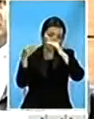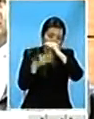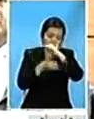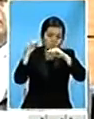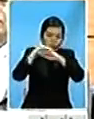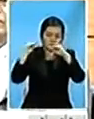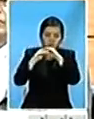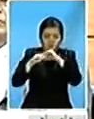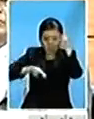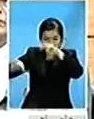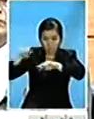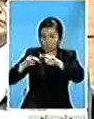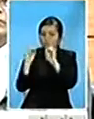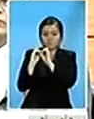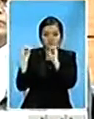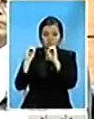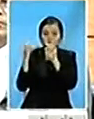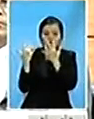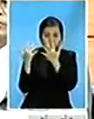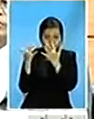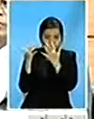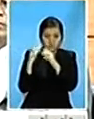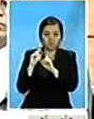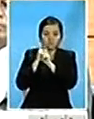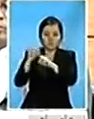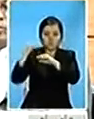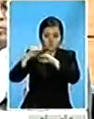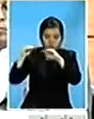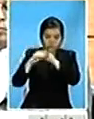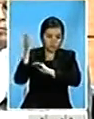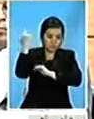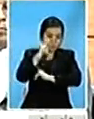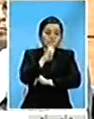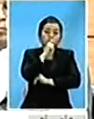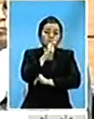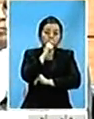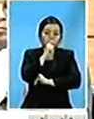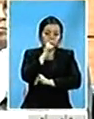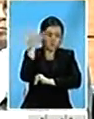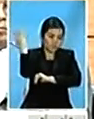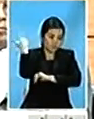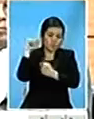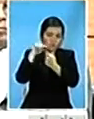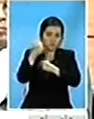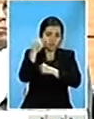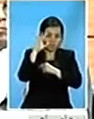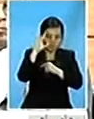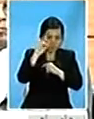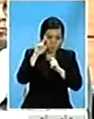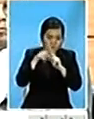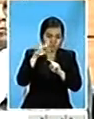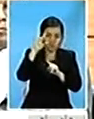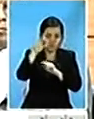าไม่มีแน่นอนนี่คือสิ่งที่ท่านได้ให้สัมภาษณ์ไว้เมื่อวันที่18สิงหาคมปีที่แ